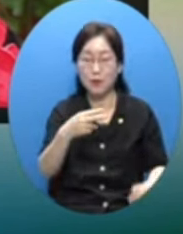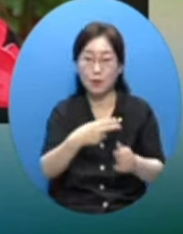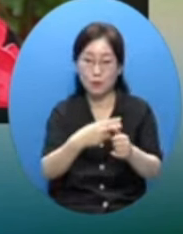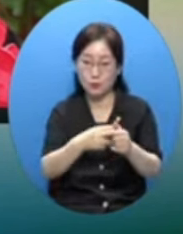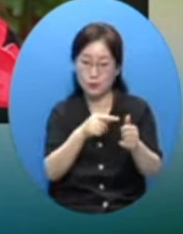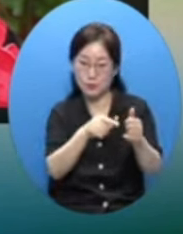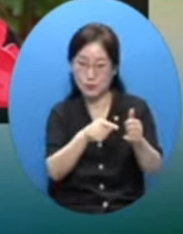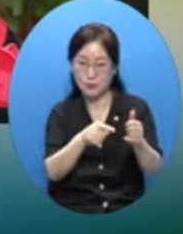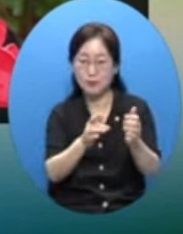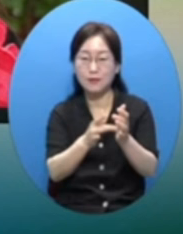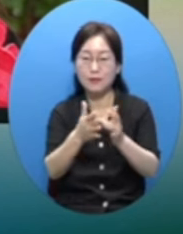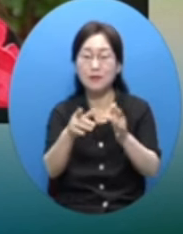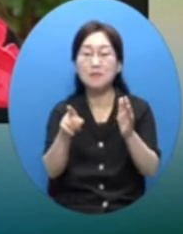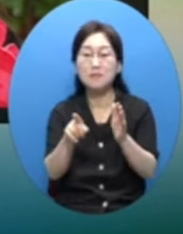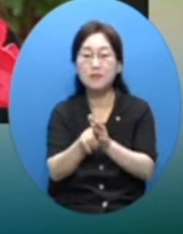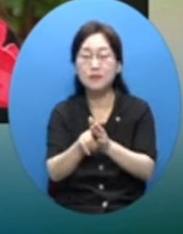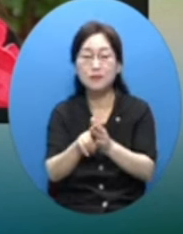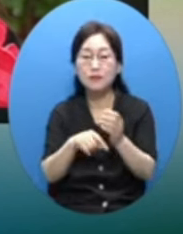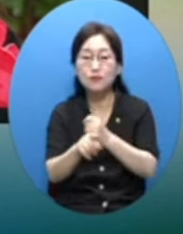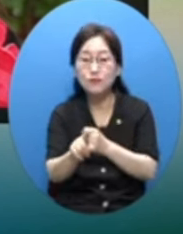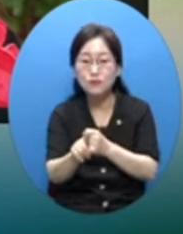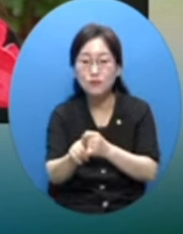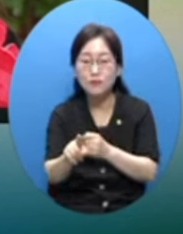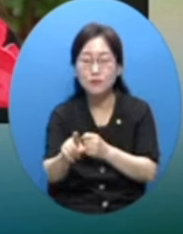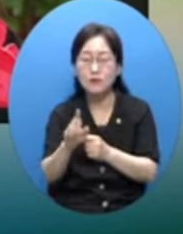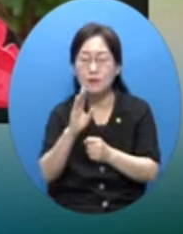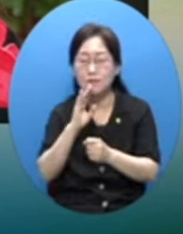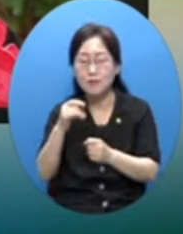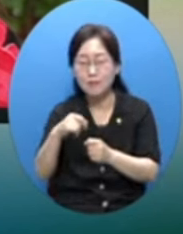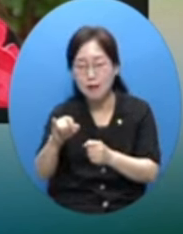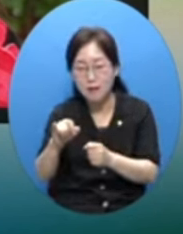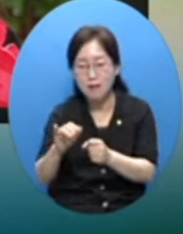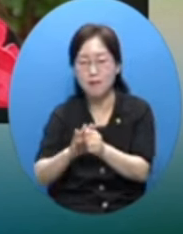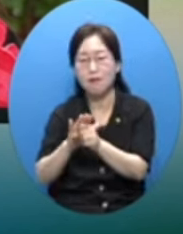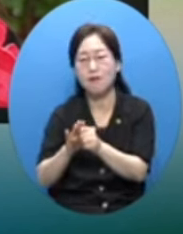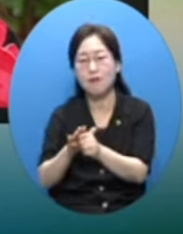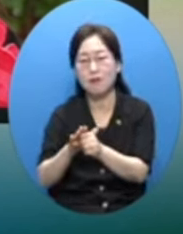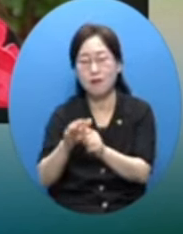예수를 믿게 된 계기는 그가 사랑하는 딸 이민아 목사가